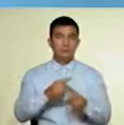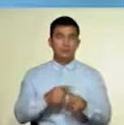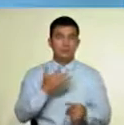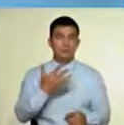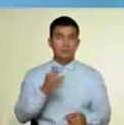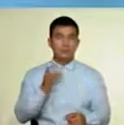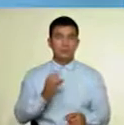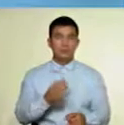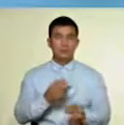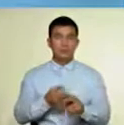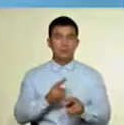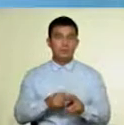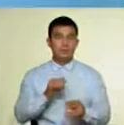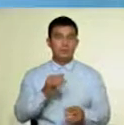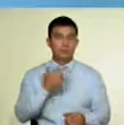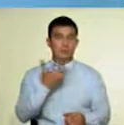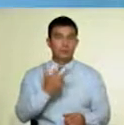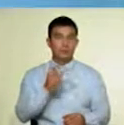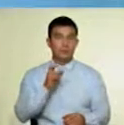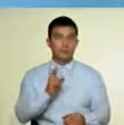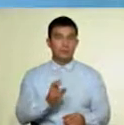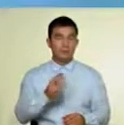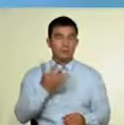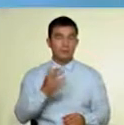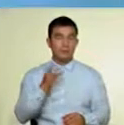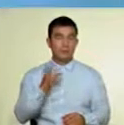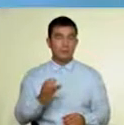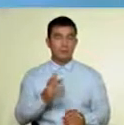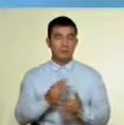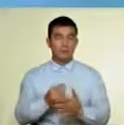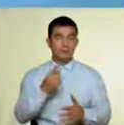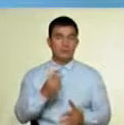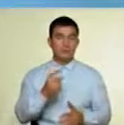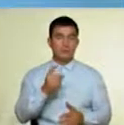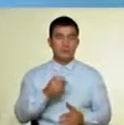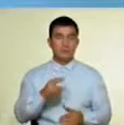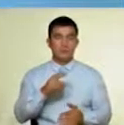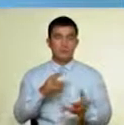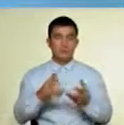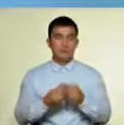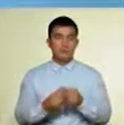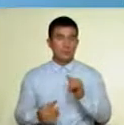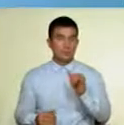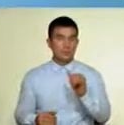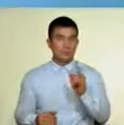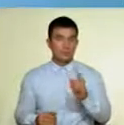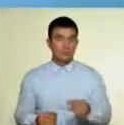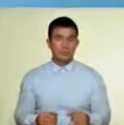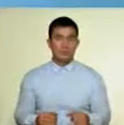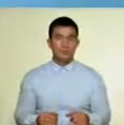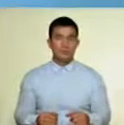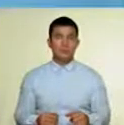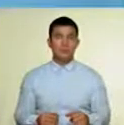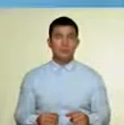5s. Bu yerda 3b va 5s bir hadlarning yig'indisi berilgan va